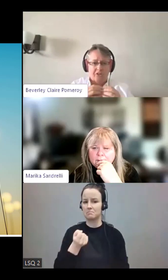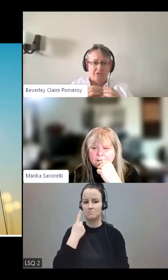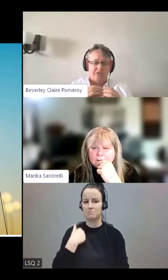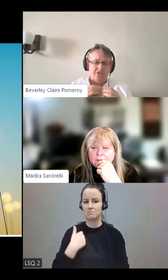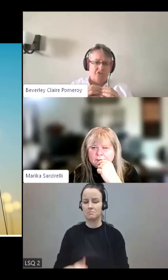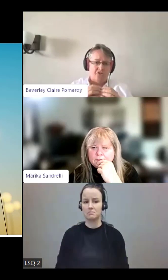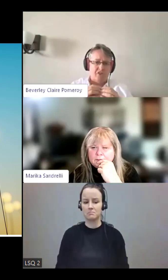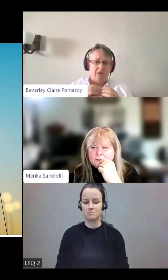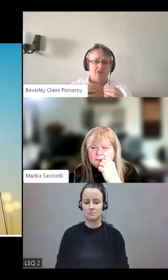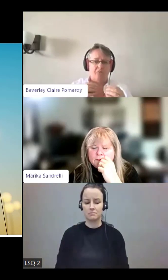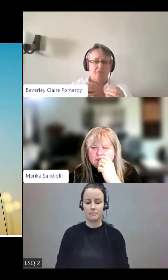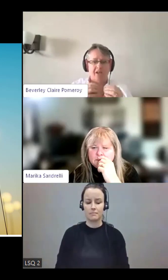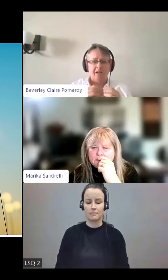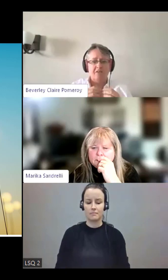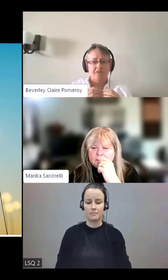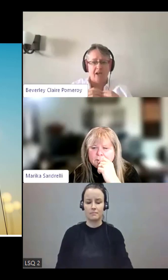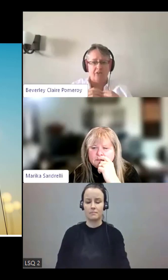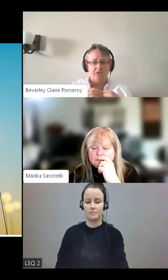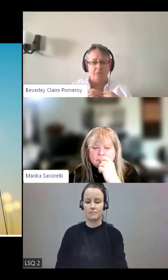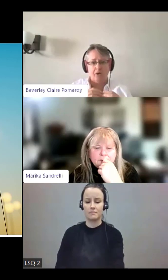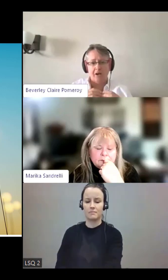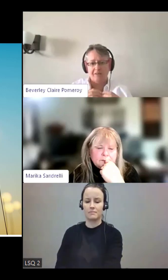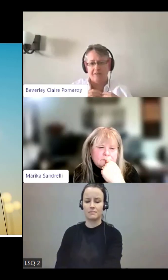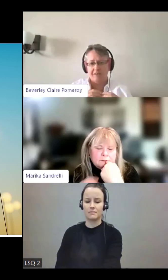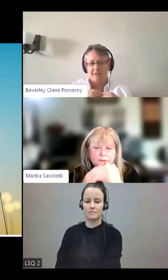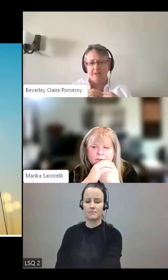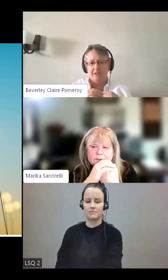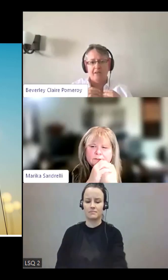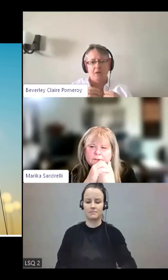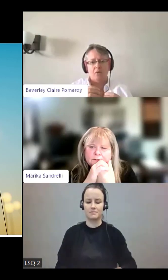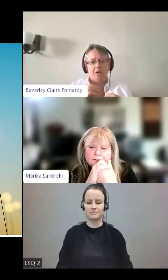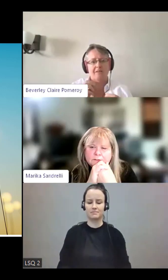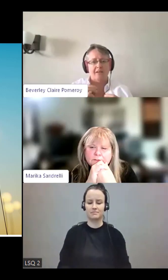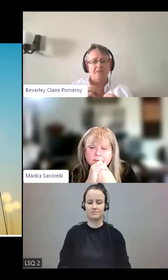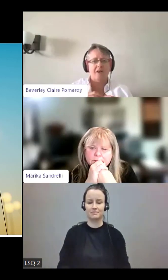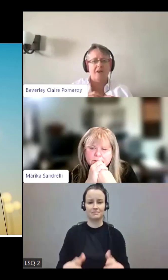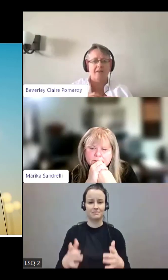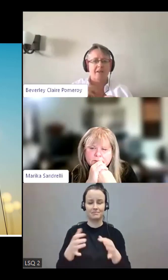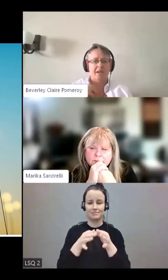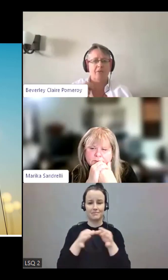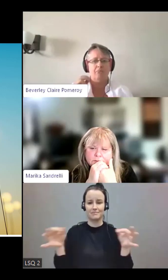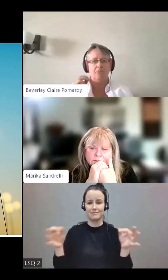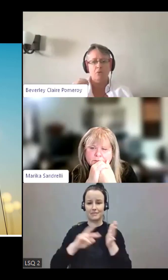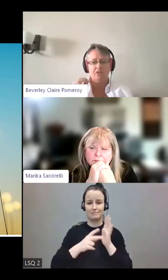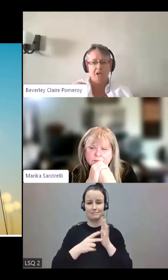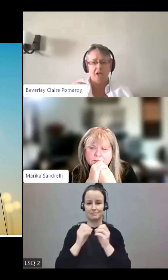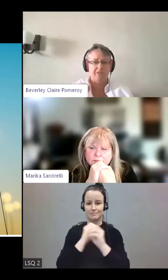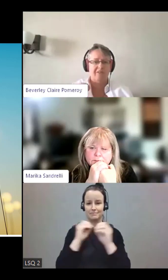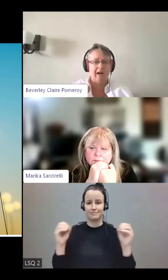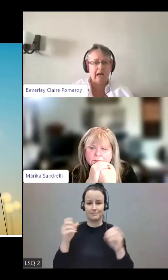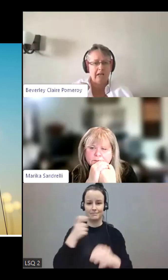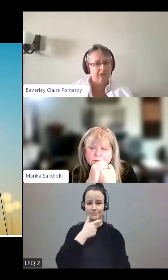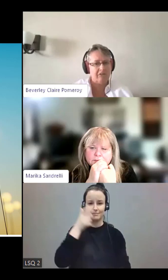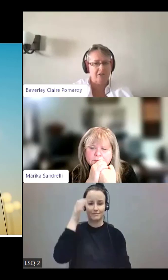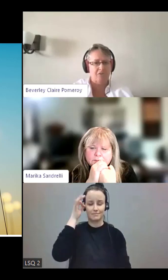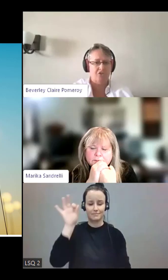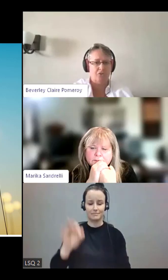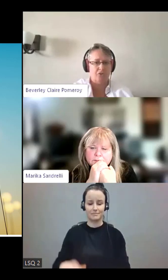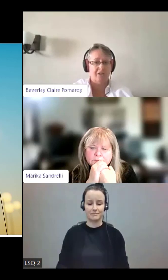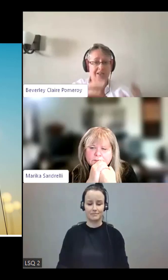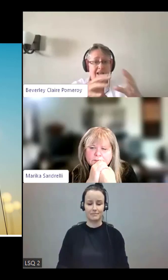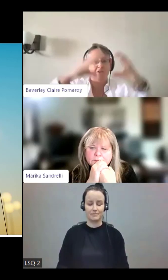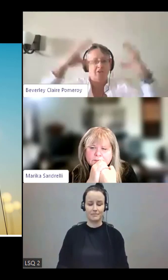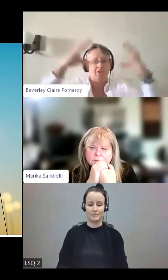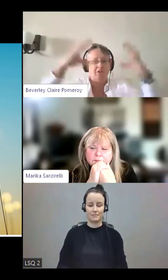Donc, il y avait ces noyaux de processus protecteurs qui permettaient à bon nombre de ces individus au risque